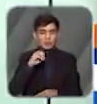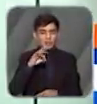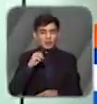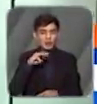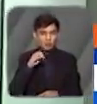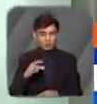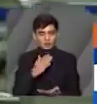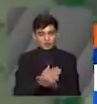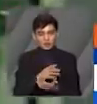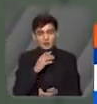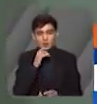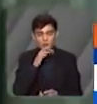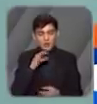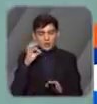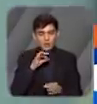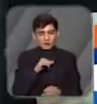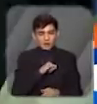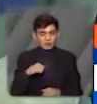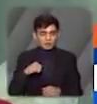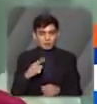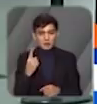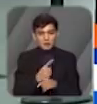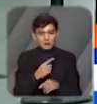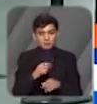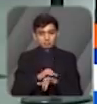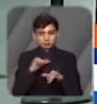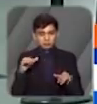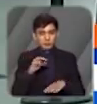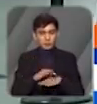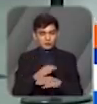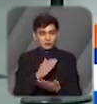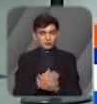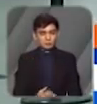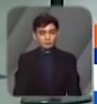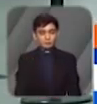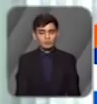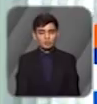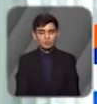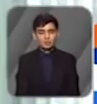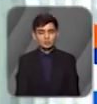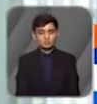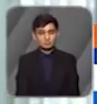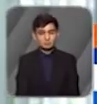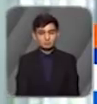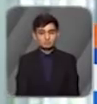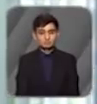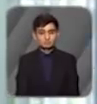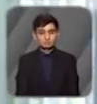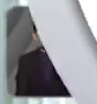Оңтүстік Корея қауіпті вирус ең көп таралған елдердің бірі. Жарас Ниязбек, Влад Шишко, Информбюро, Алматы.